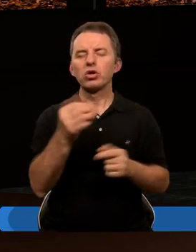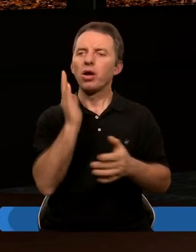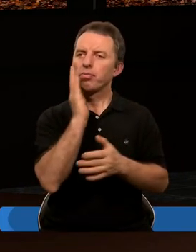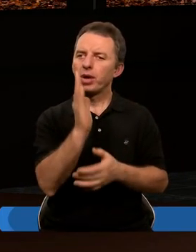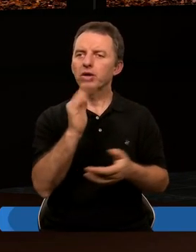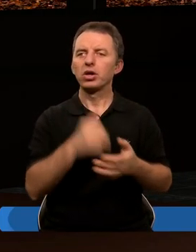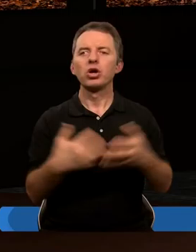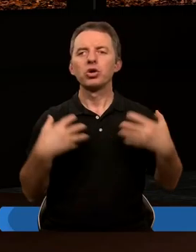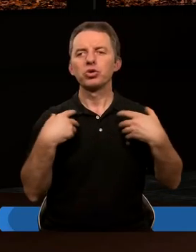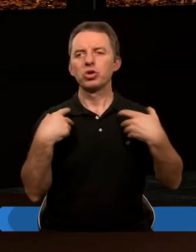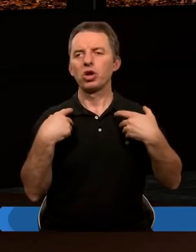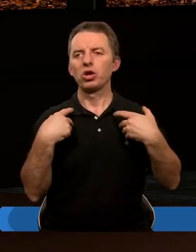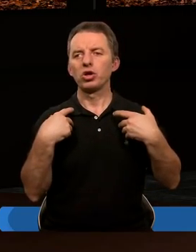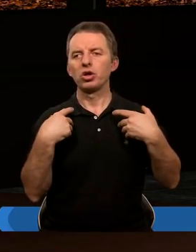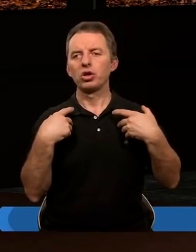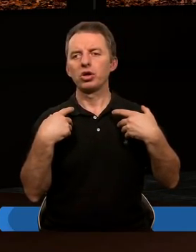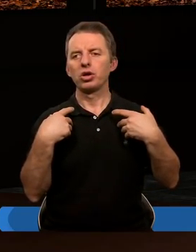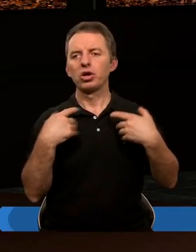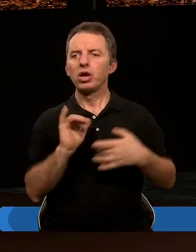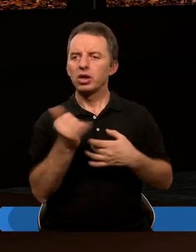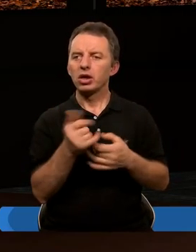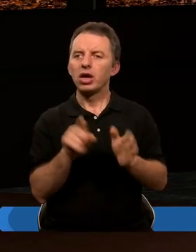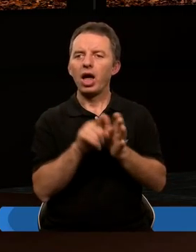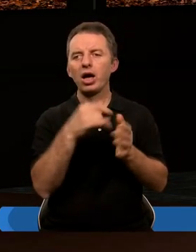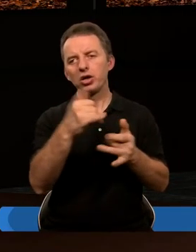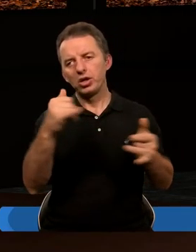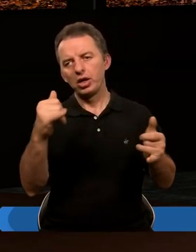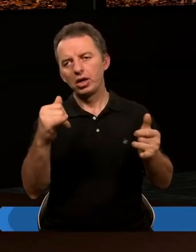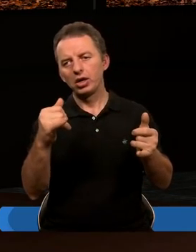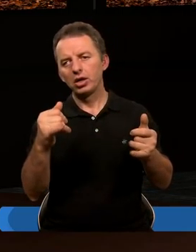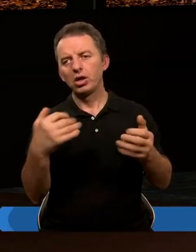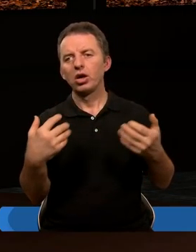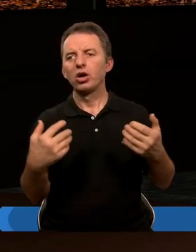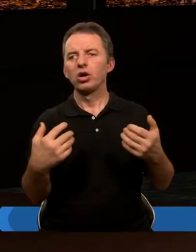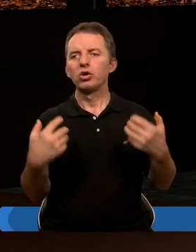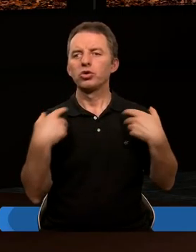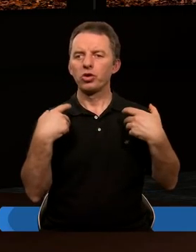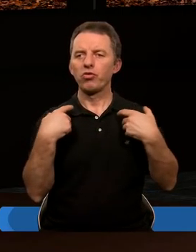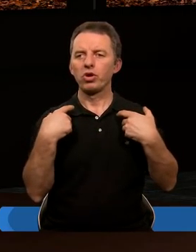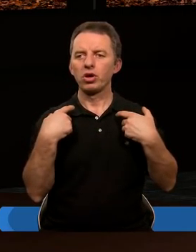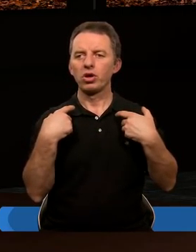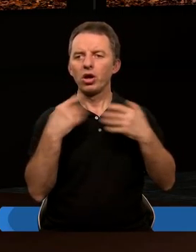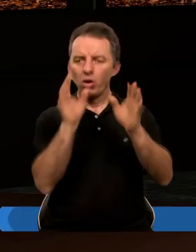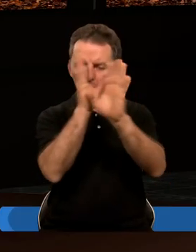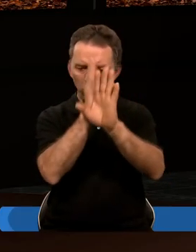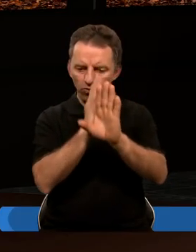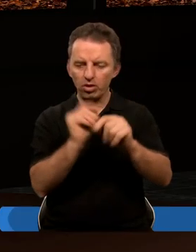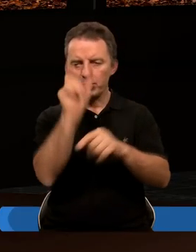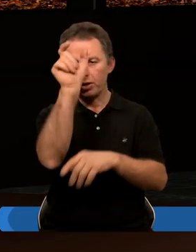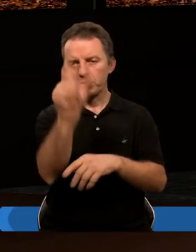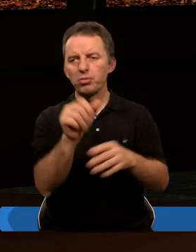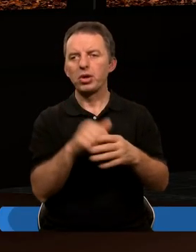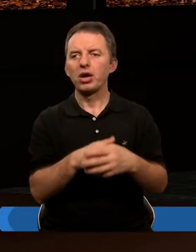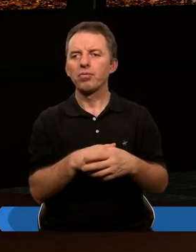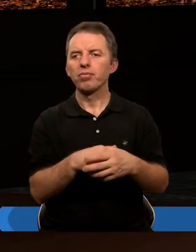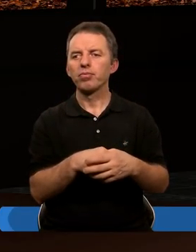że będziemy żywi dla innych, żywi uwielbieniu Ciebie.